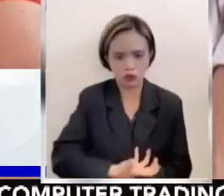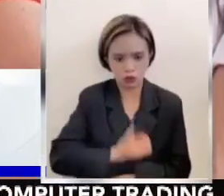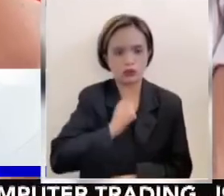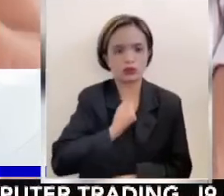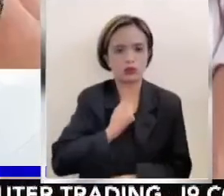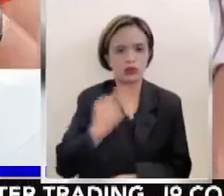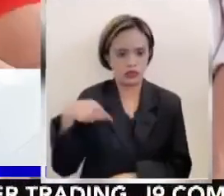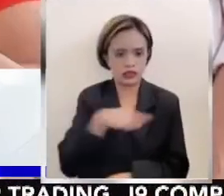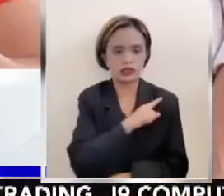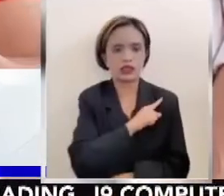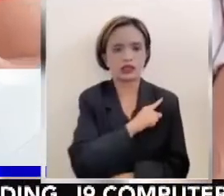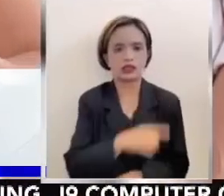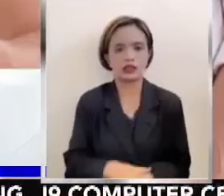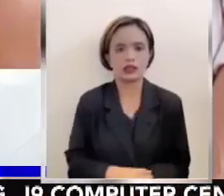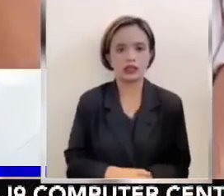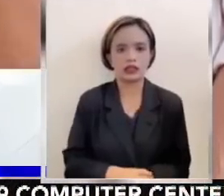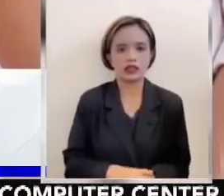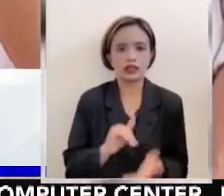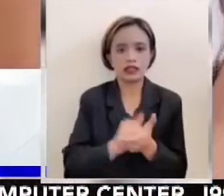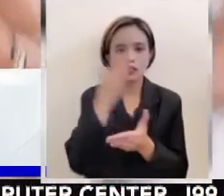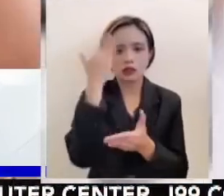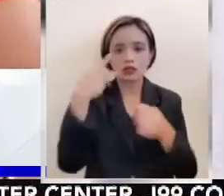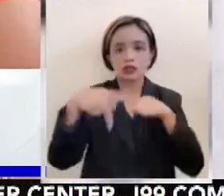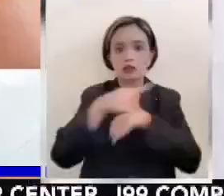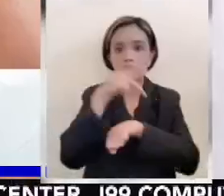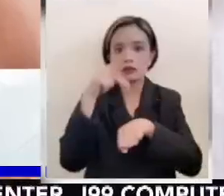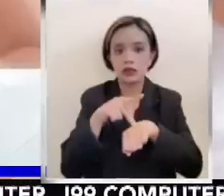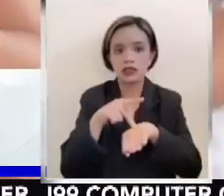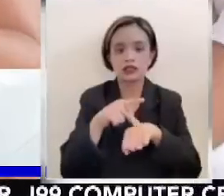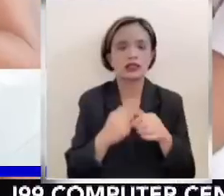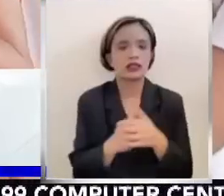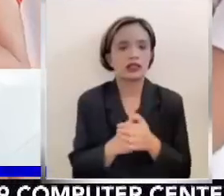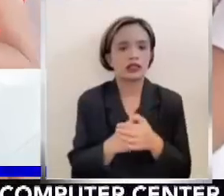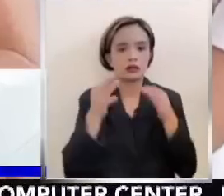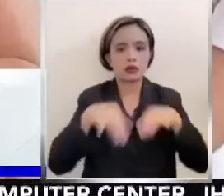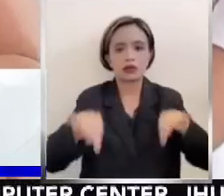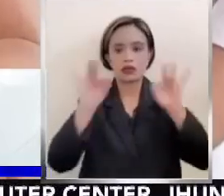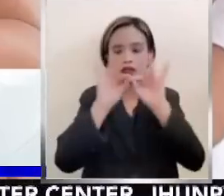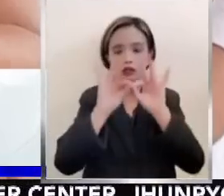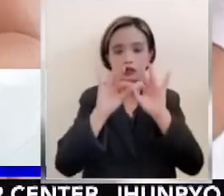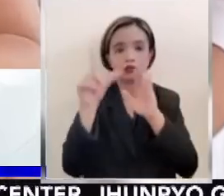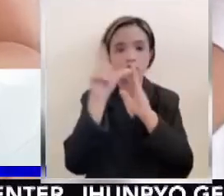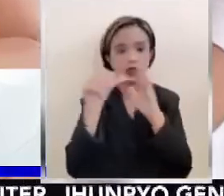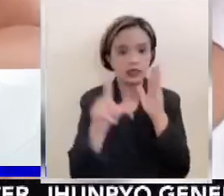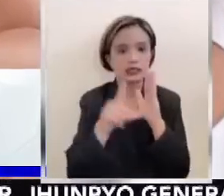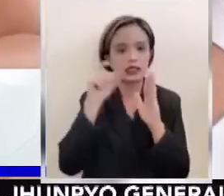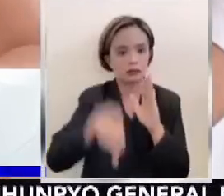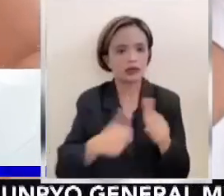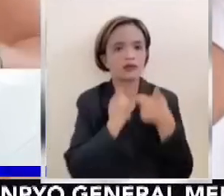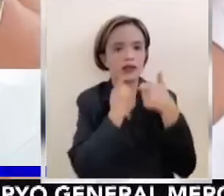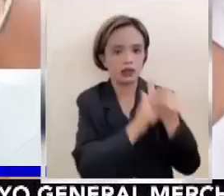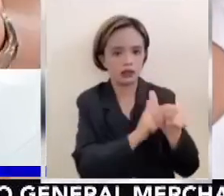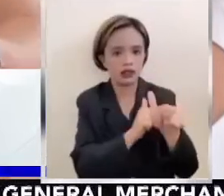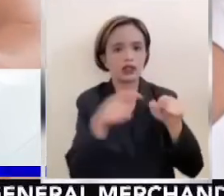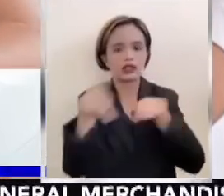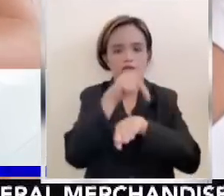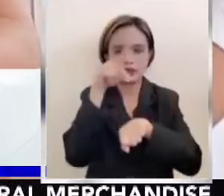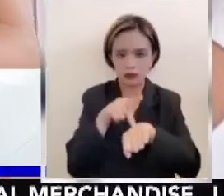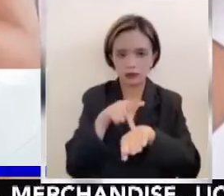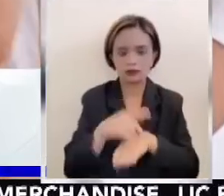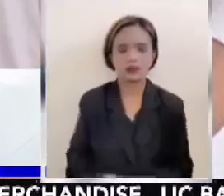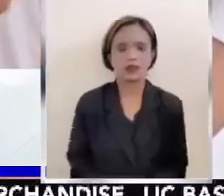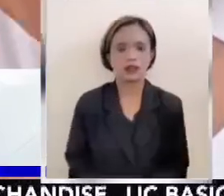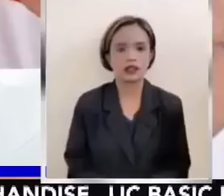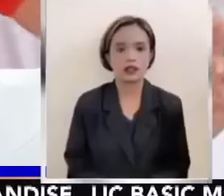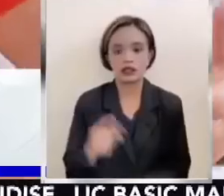namin, sinasabi ng Pilipinas, basta yung batas, kailangan masundan yung sa Pinas. Ang sinasabi naman ng